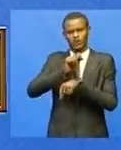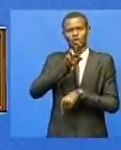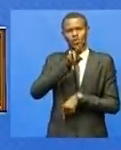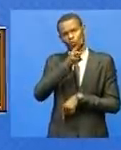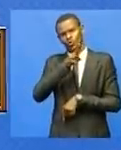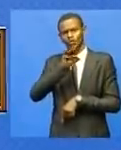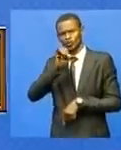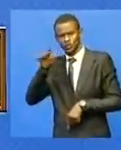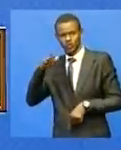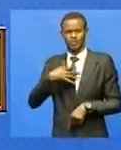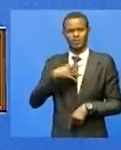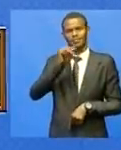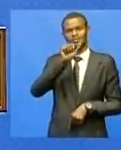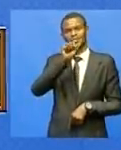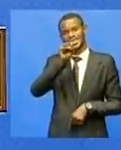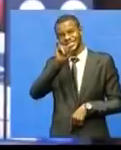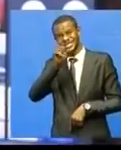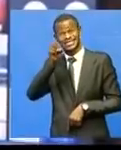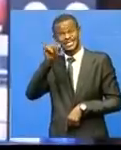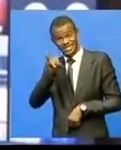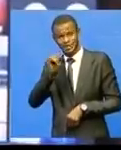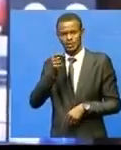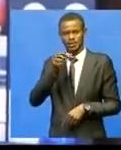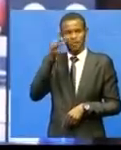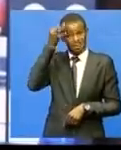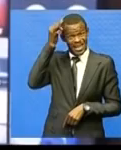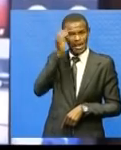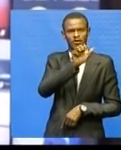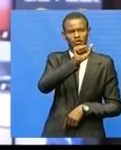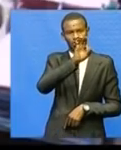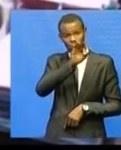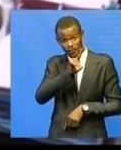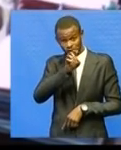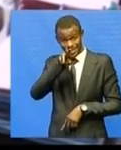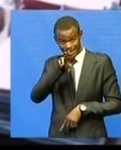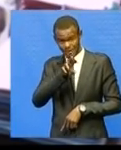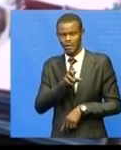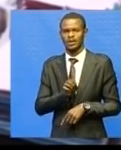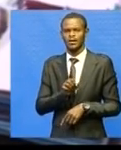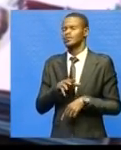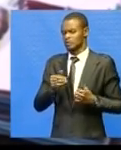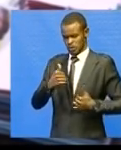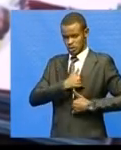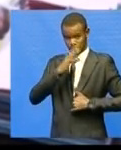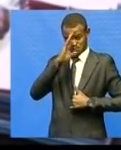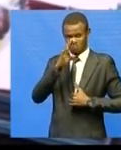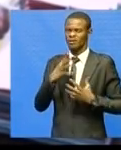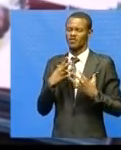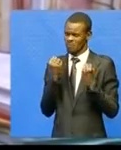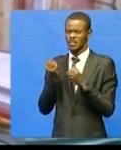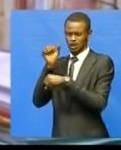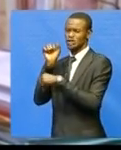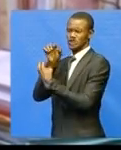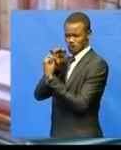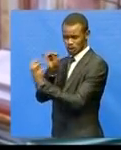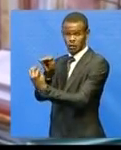Niatura, APCLS, NDCR. C'est dans ces cadres que la pression de forces armées a poussé les CMC Niatura de